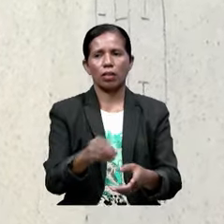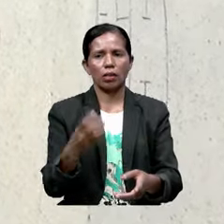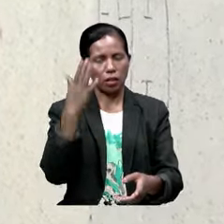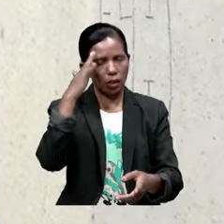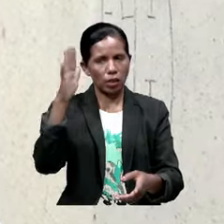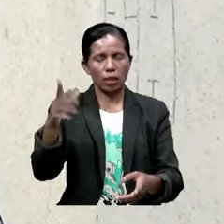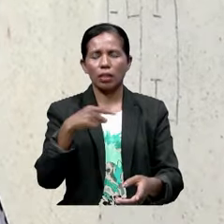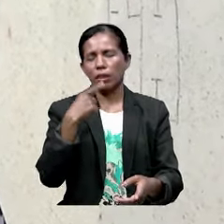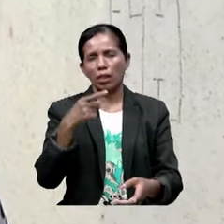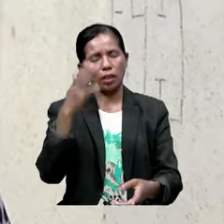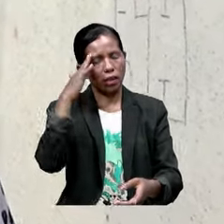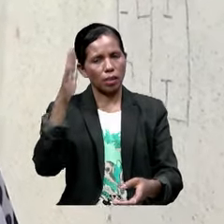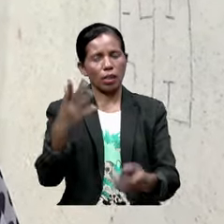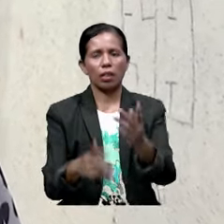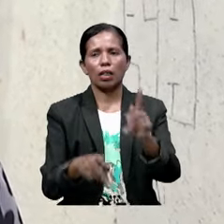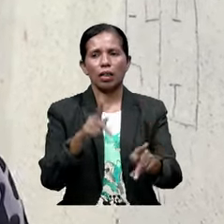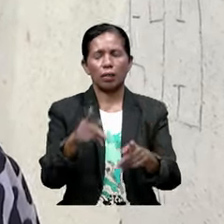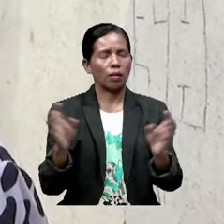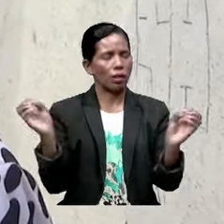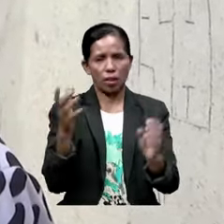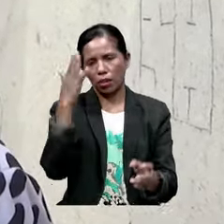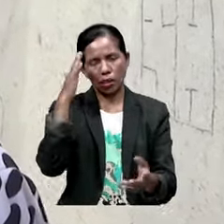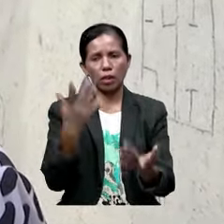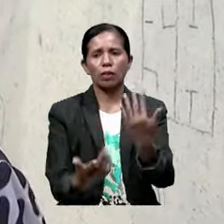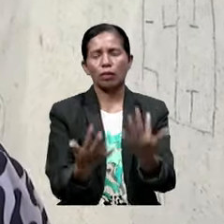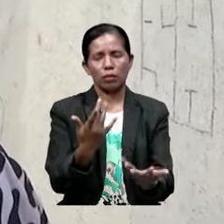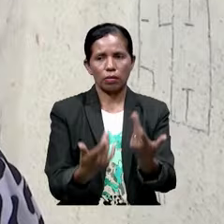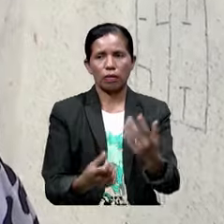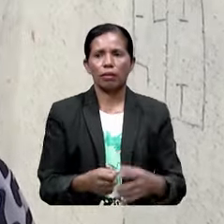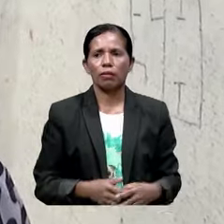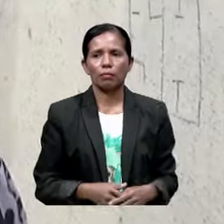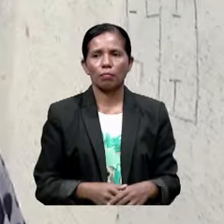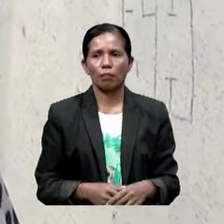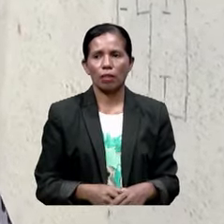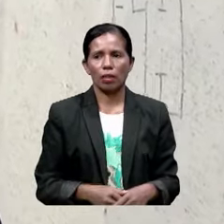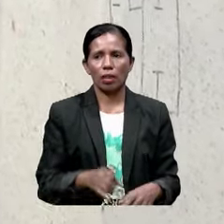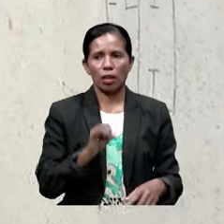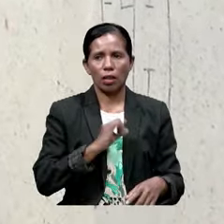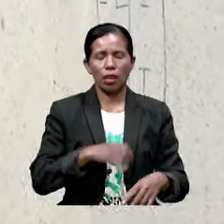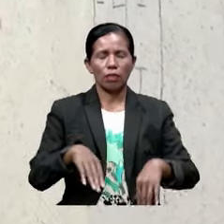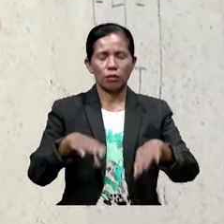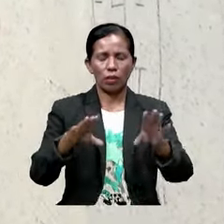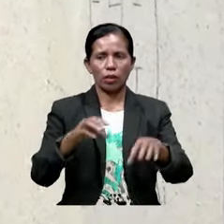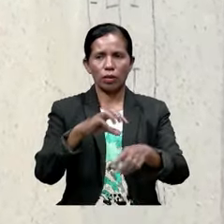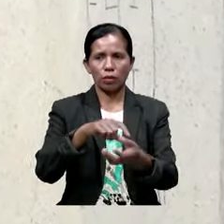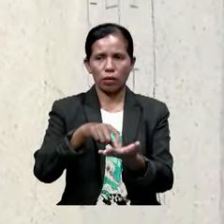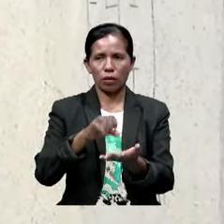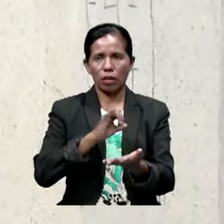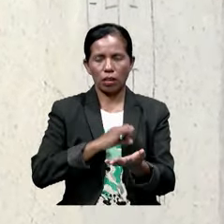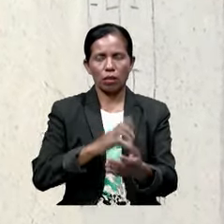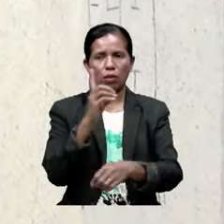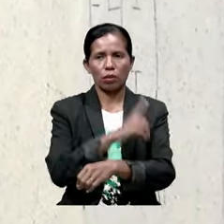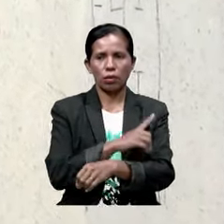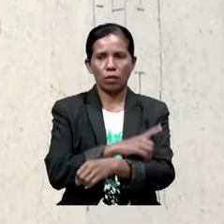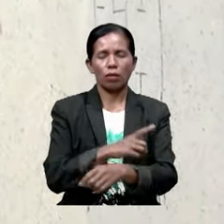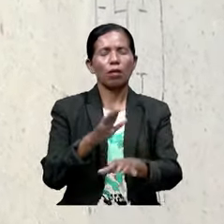fase ma tsunu. Kika bot ka pere ka katuas. Ida ne mahalo hau ba. Iha besek kwes fan dusi ne ai suar ma klor loron det